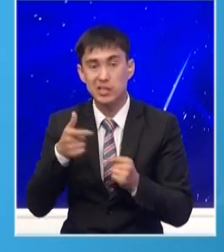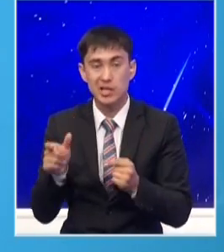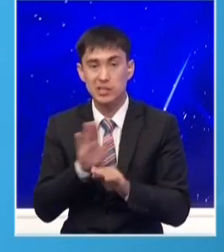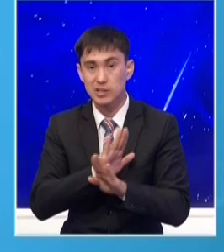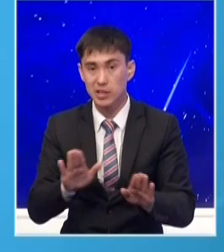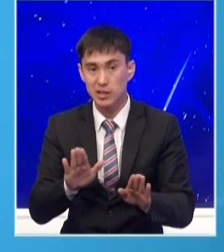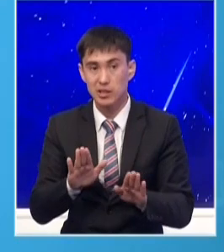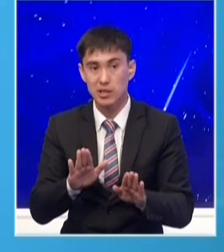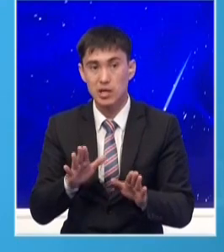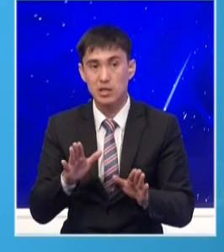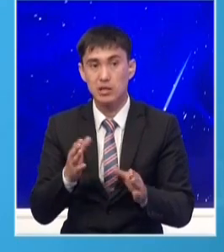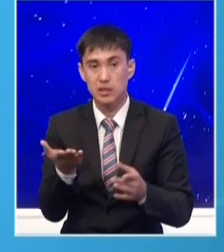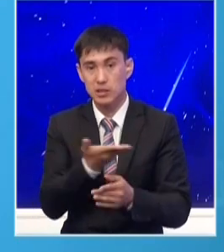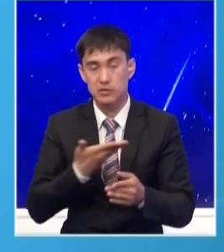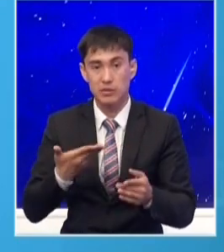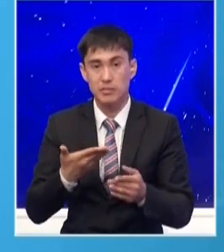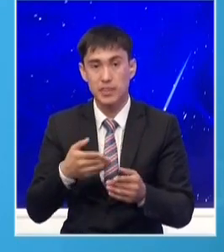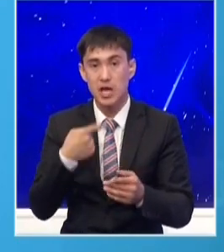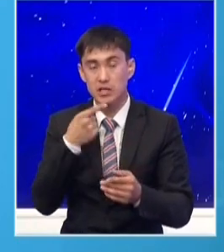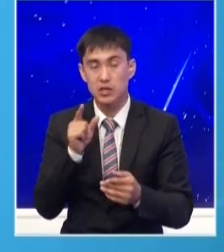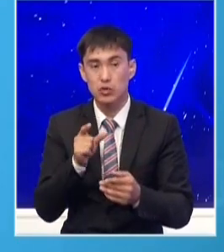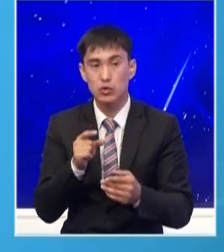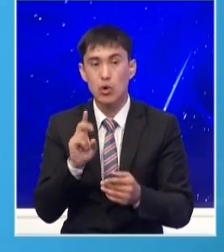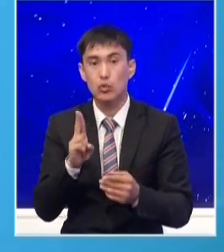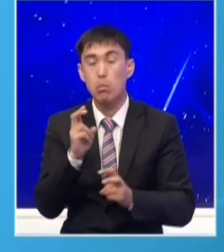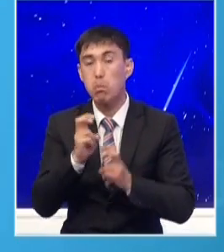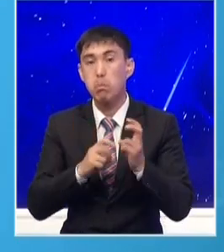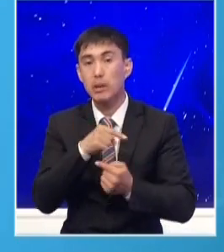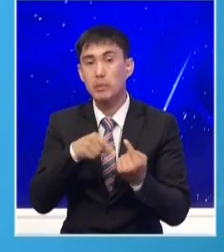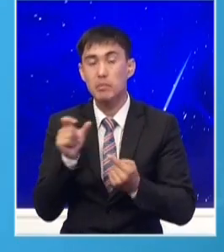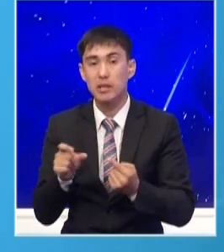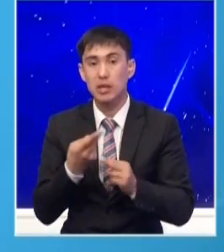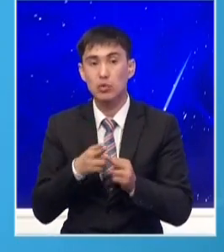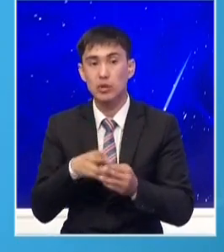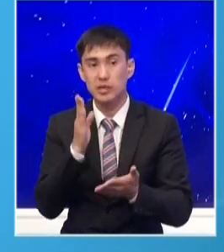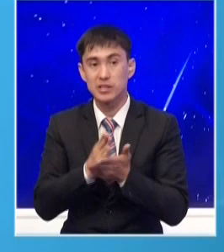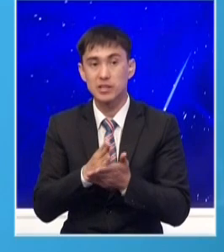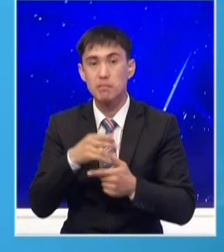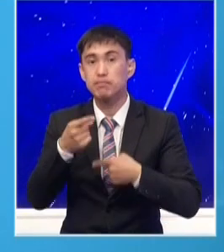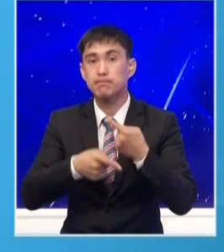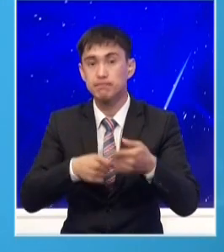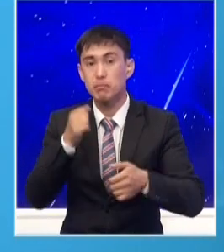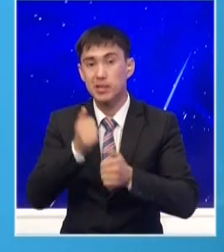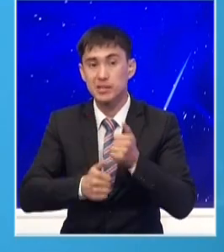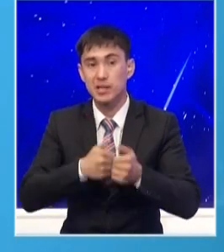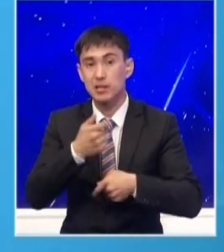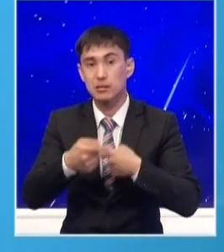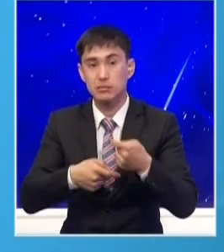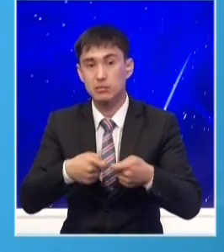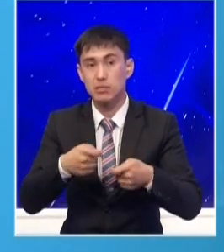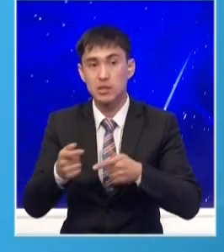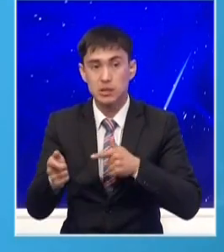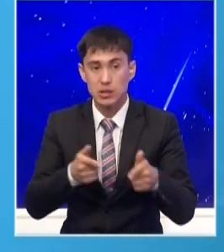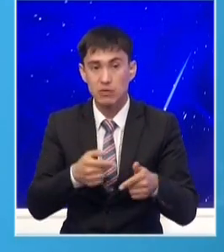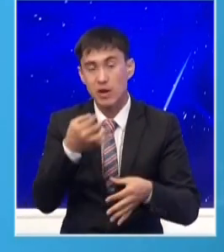гражданах, то есть о нас с вами, да? Речь идет о предпринимателях, которые поставили на поток и собираются там